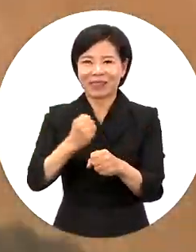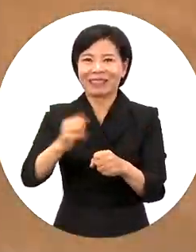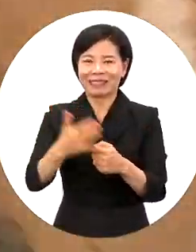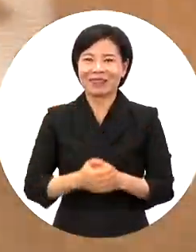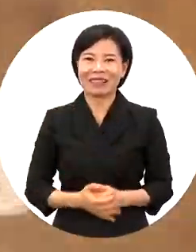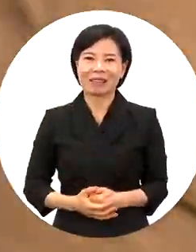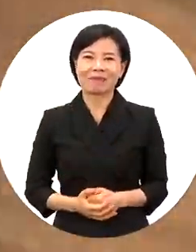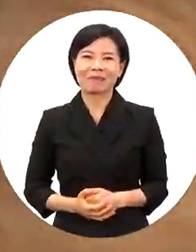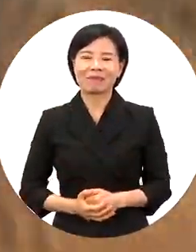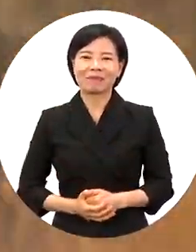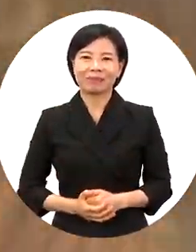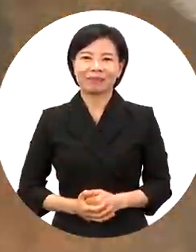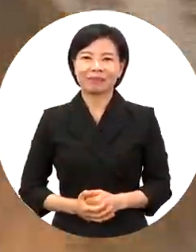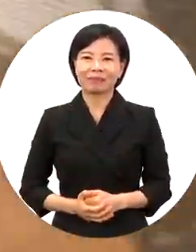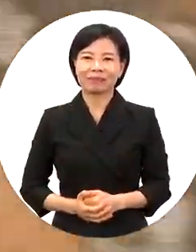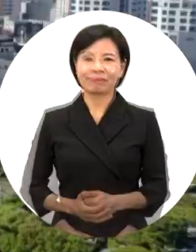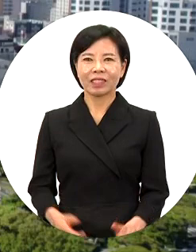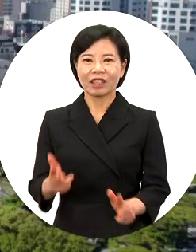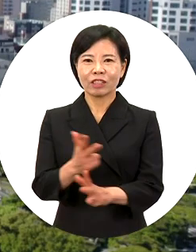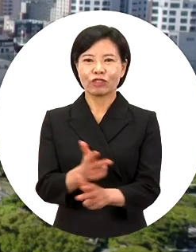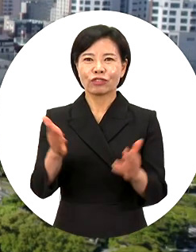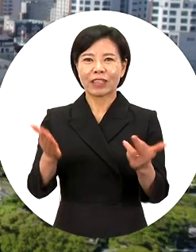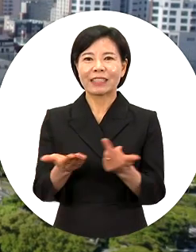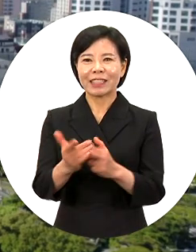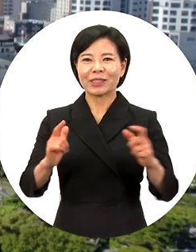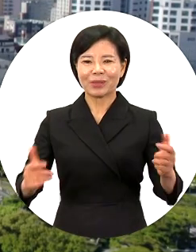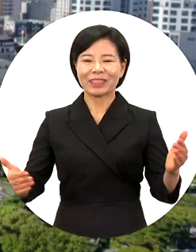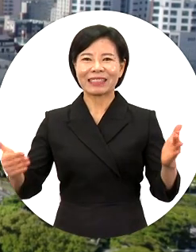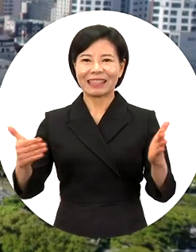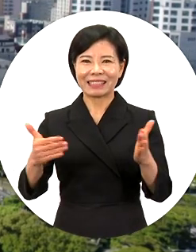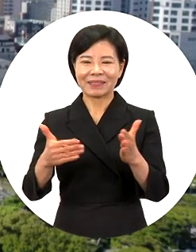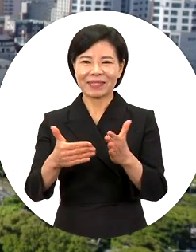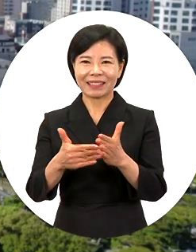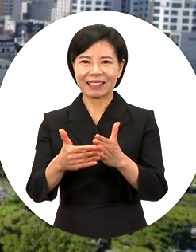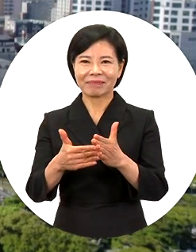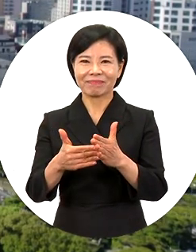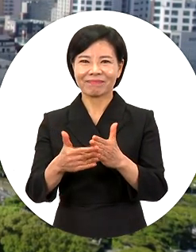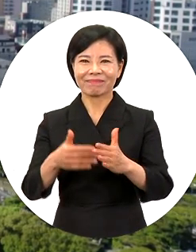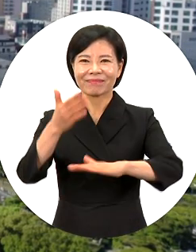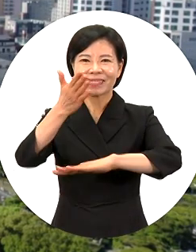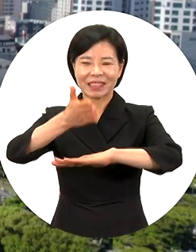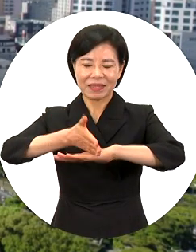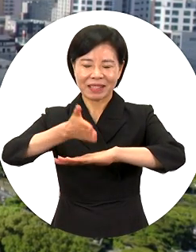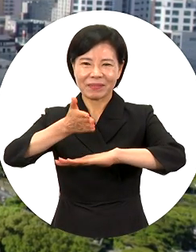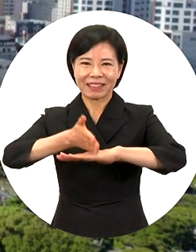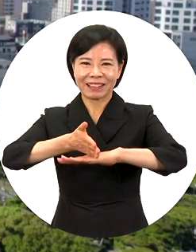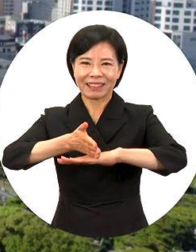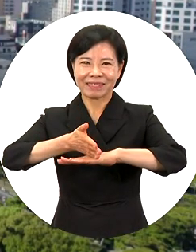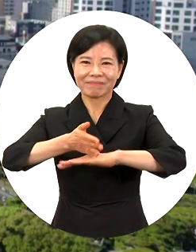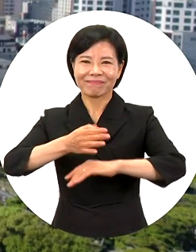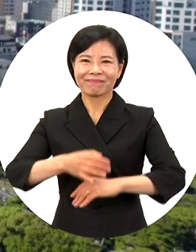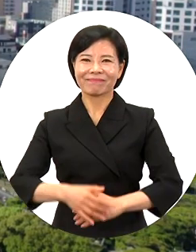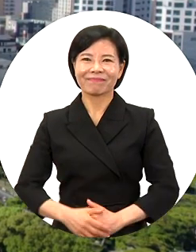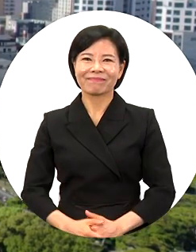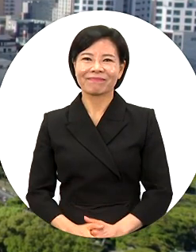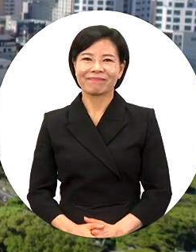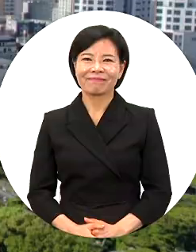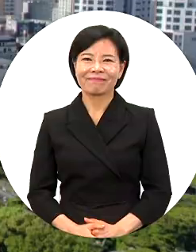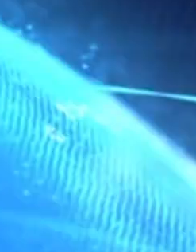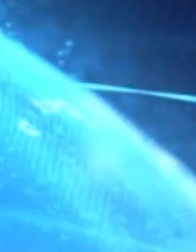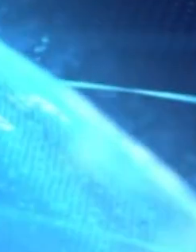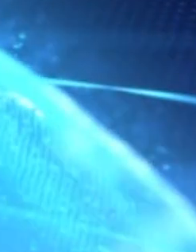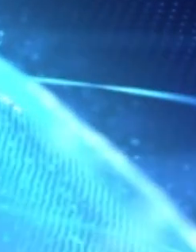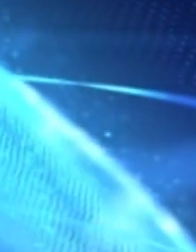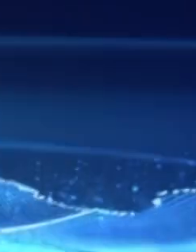조성하고 있습니다. 지금까지 위클리 제주였습니다. 시청해주셔서 감사합니다.